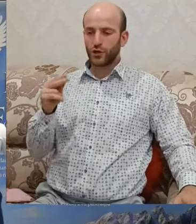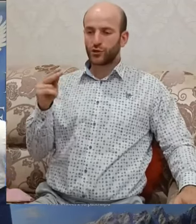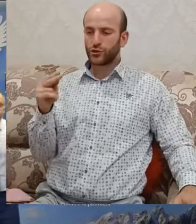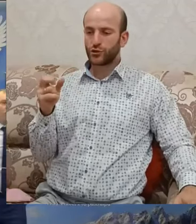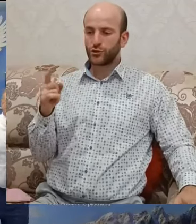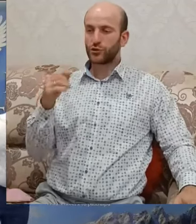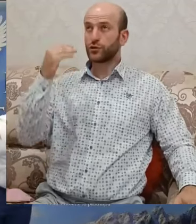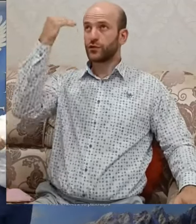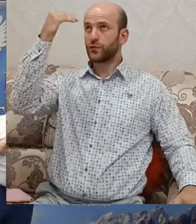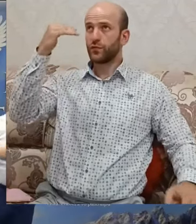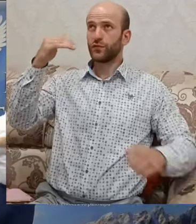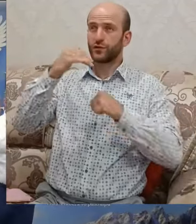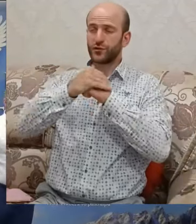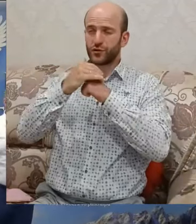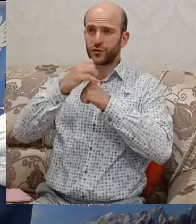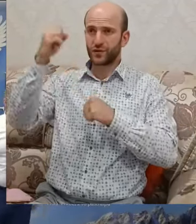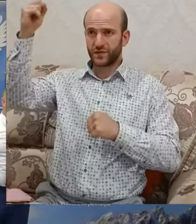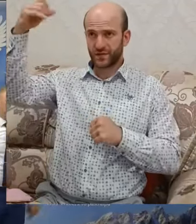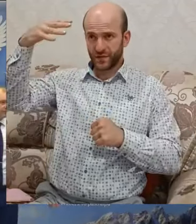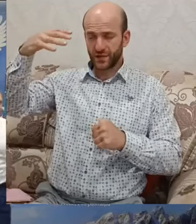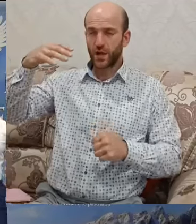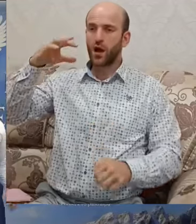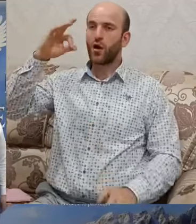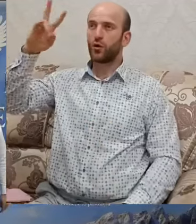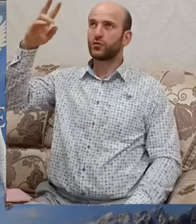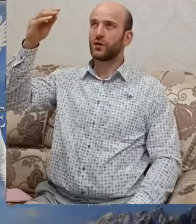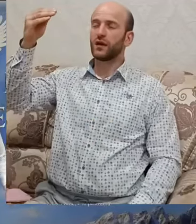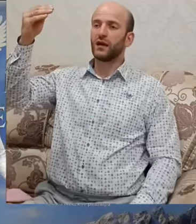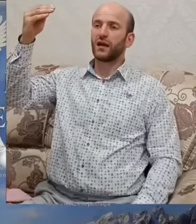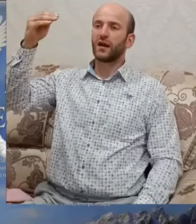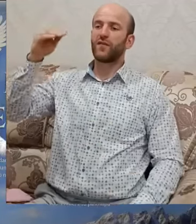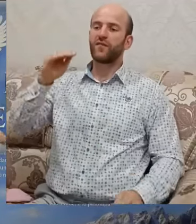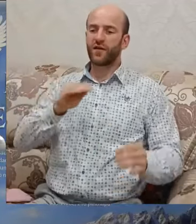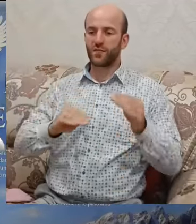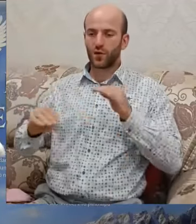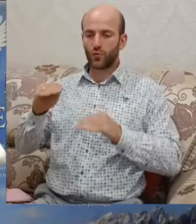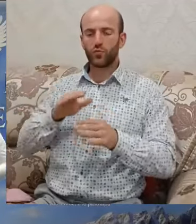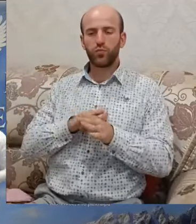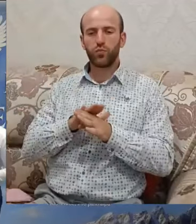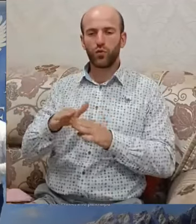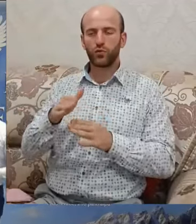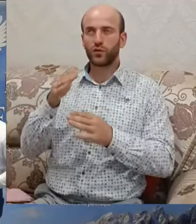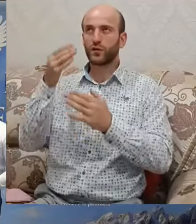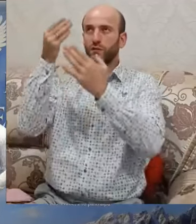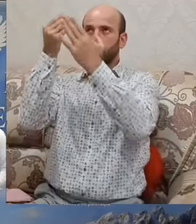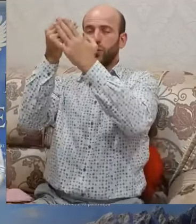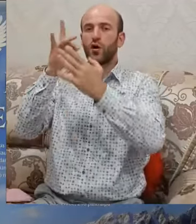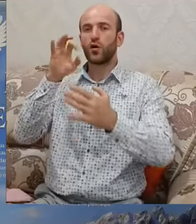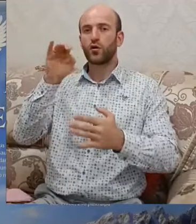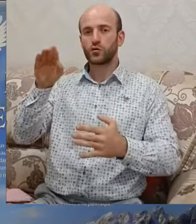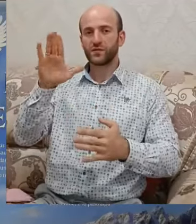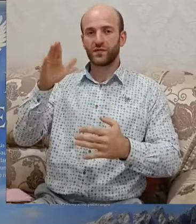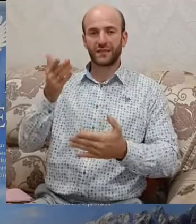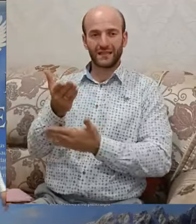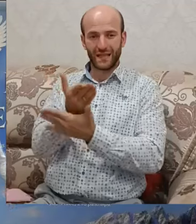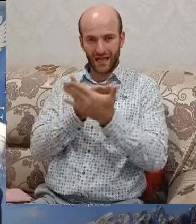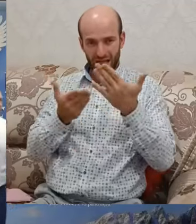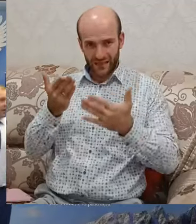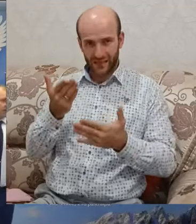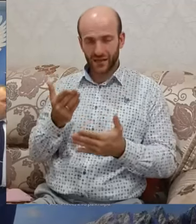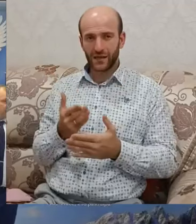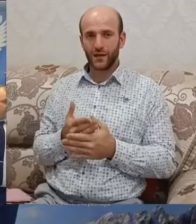Формуя тобола savo ūgį mumise. Формирует полный свой рост. Dievas mumise. Бог в нас. Vakaro metu jo